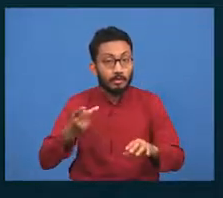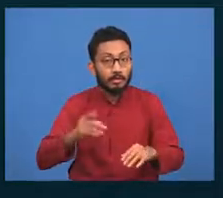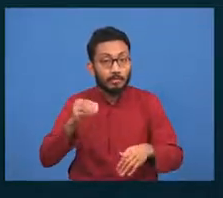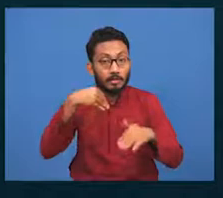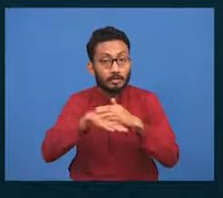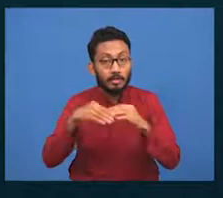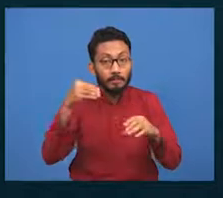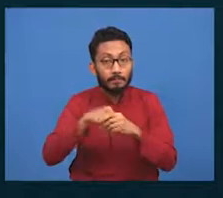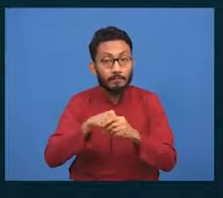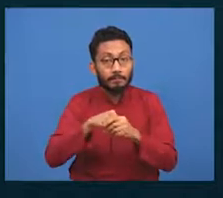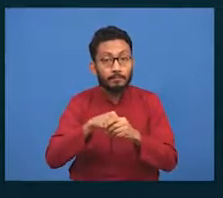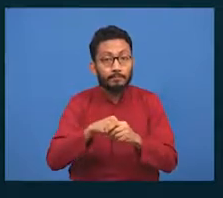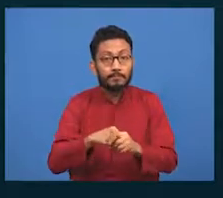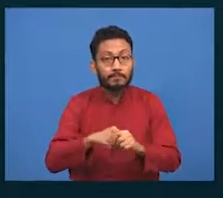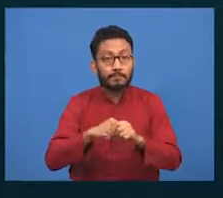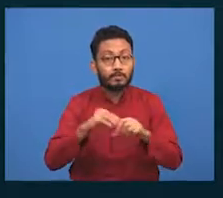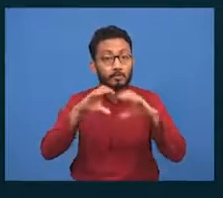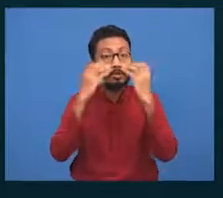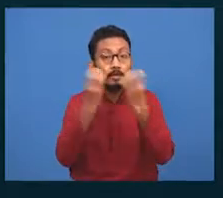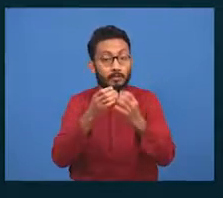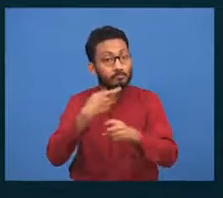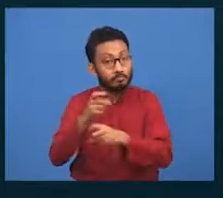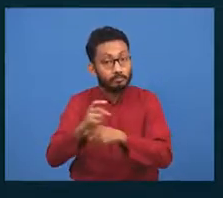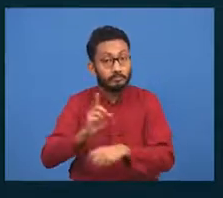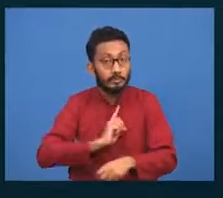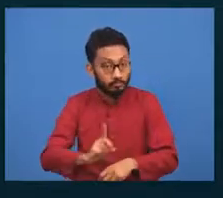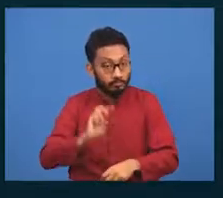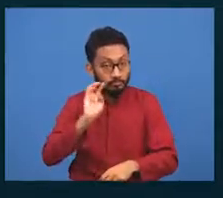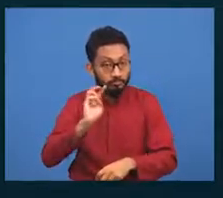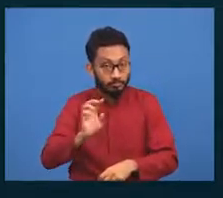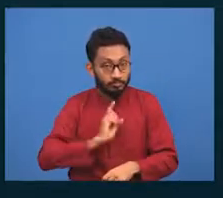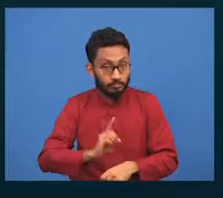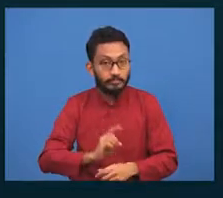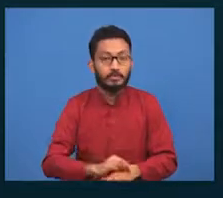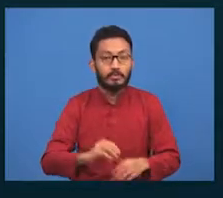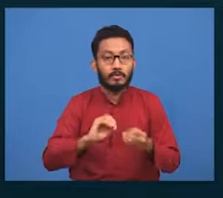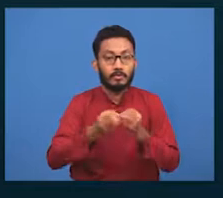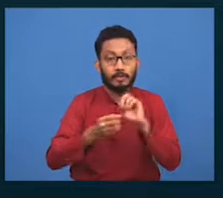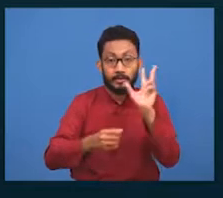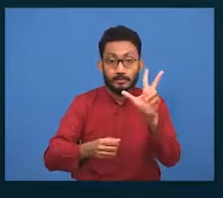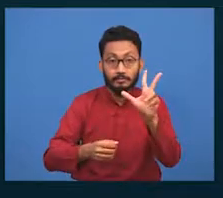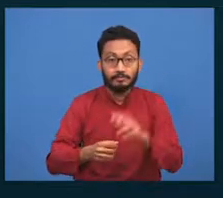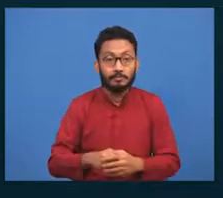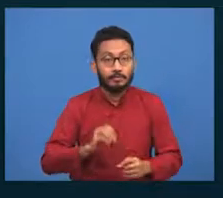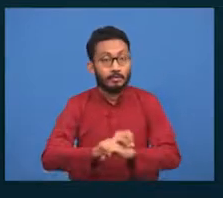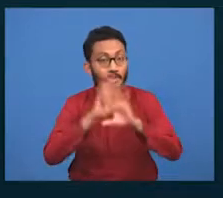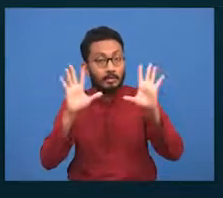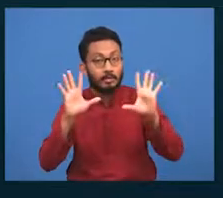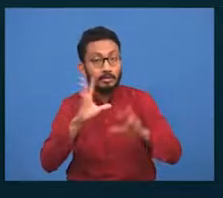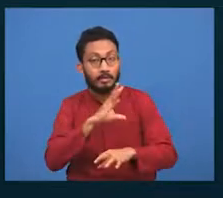agama. Yang ketiga, kita dapat menerangkan dua di antara